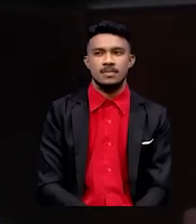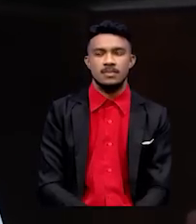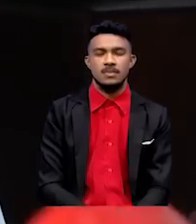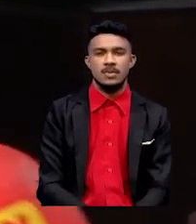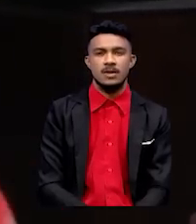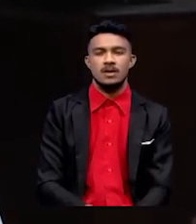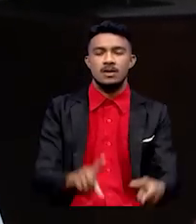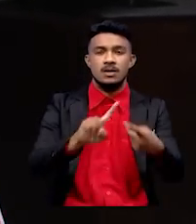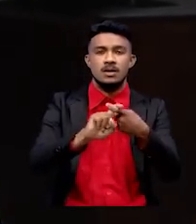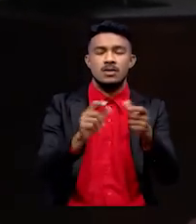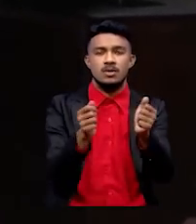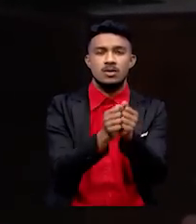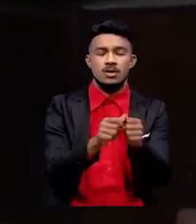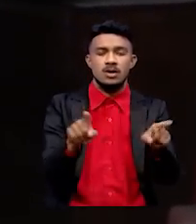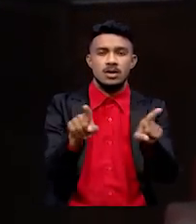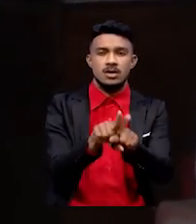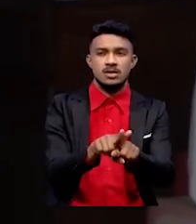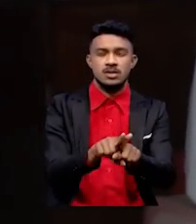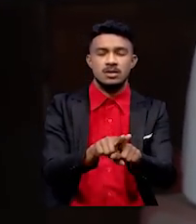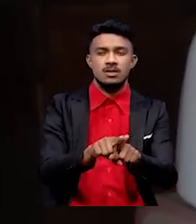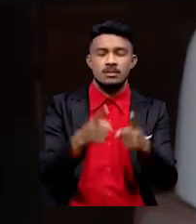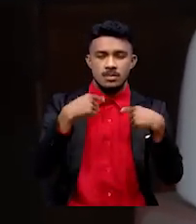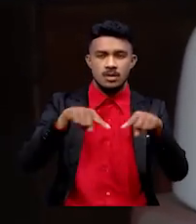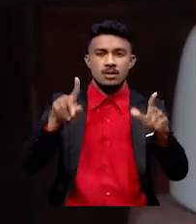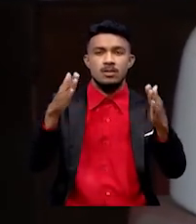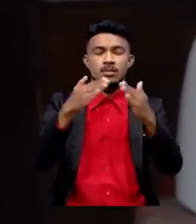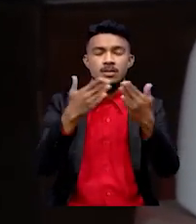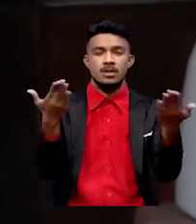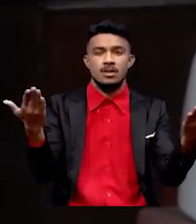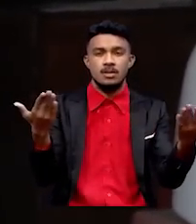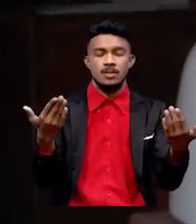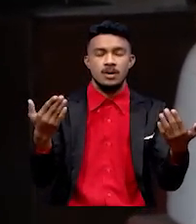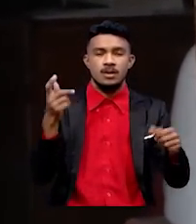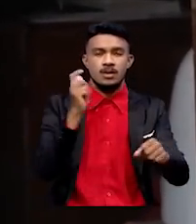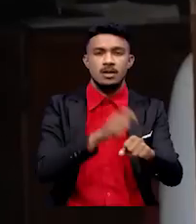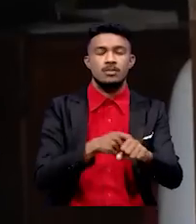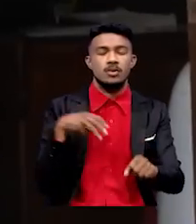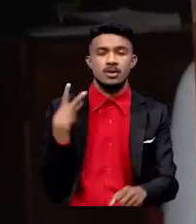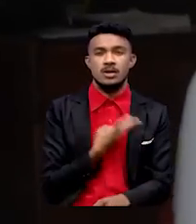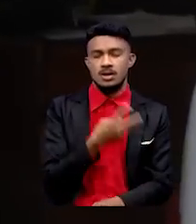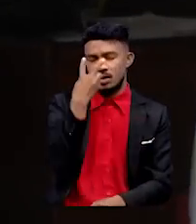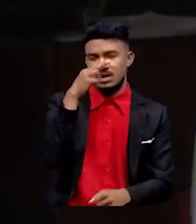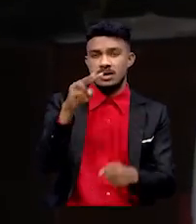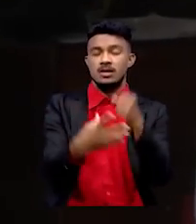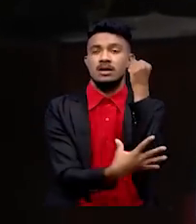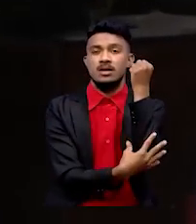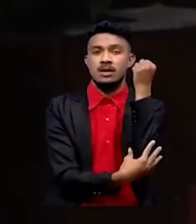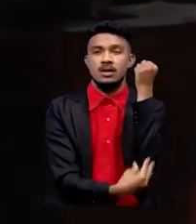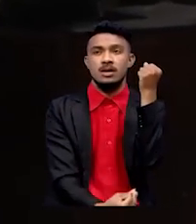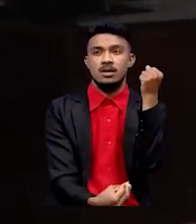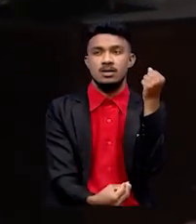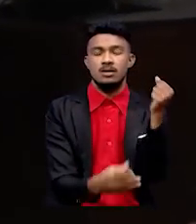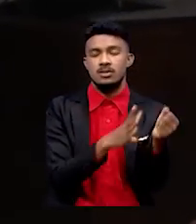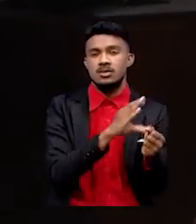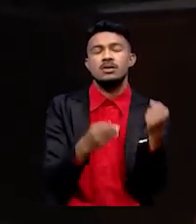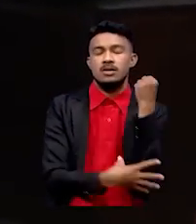Lasiona ba ohi te bua sida tama to na uma ida ne be maka durante ni te hare kuit laik tuni kuit